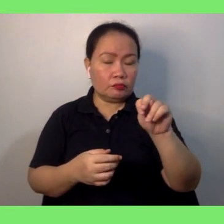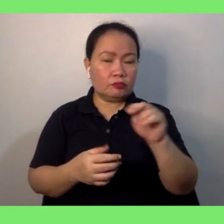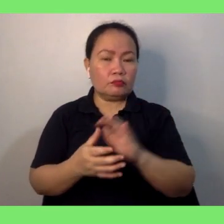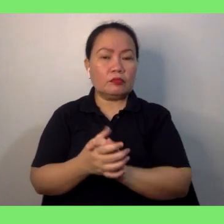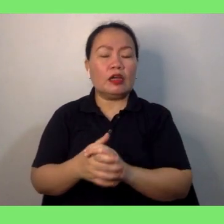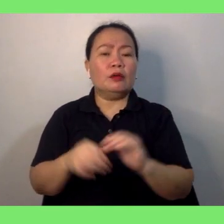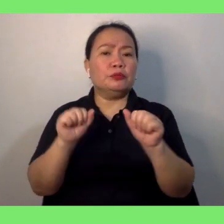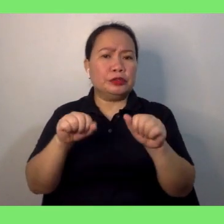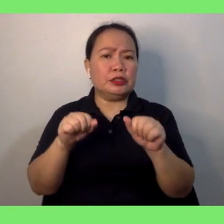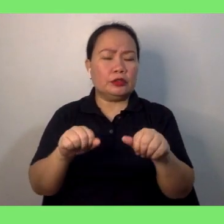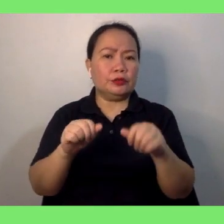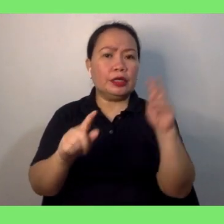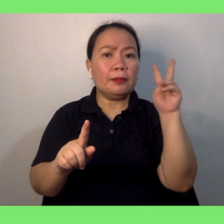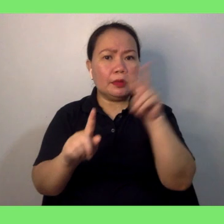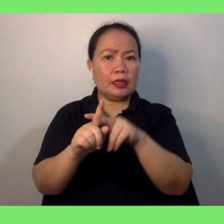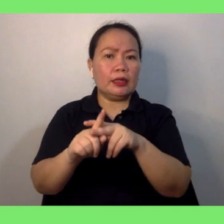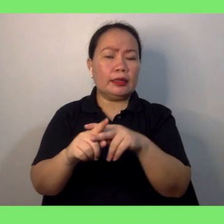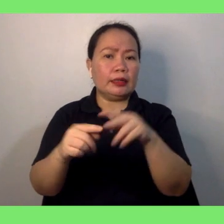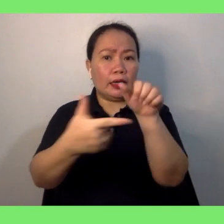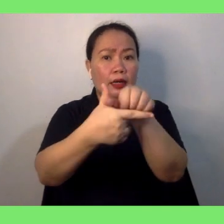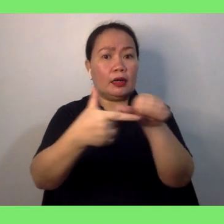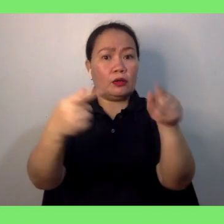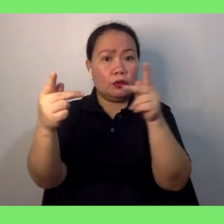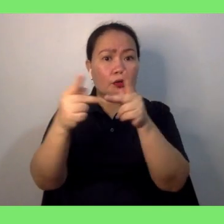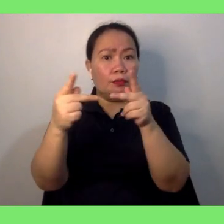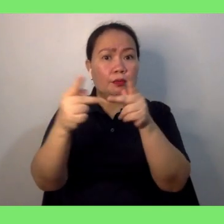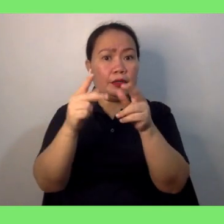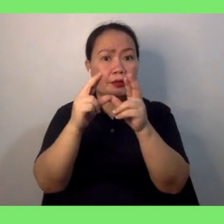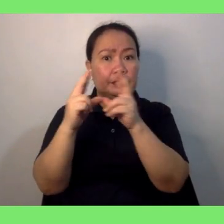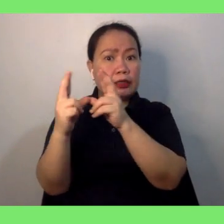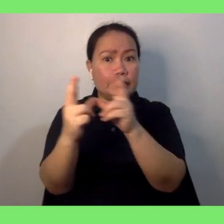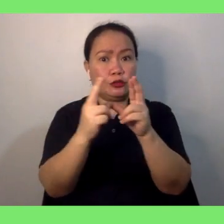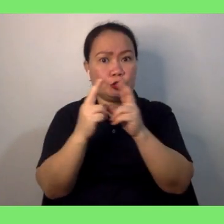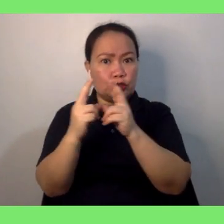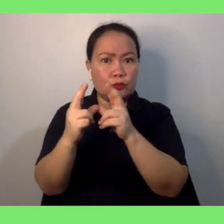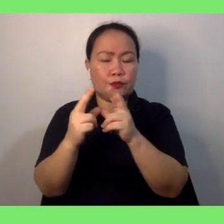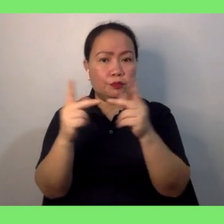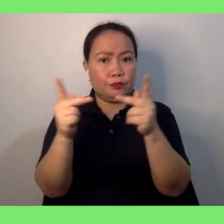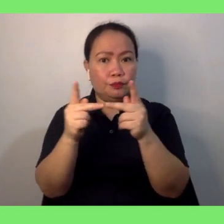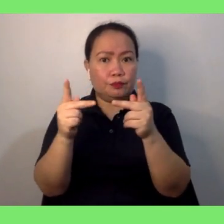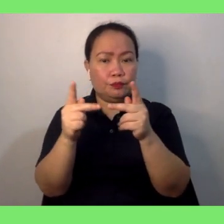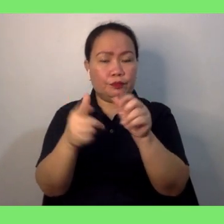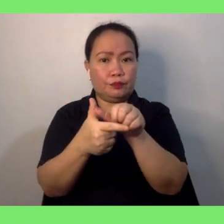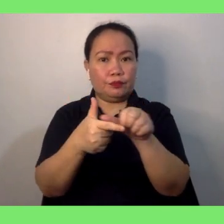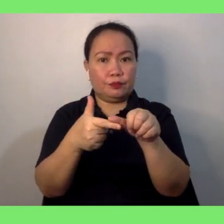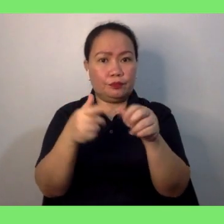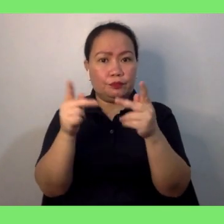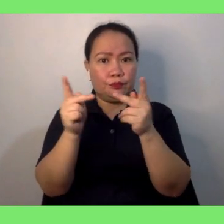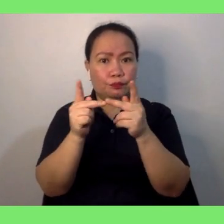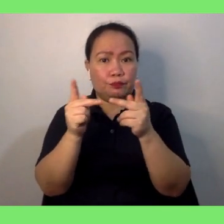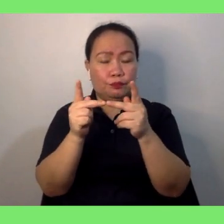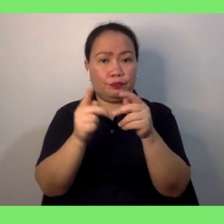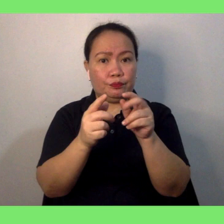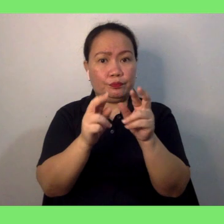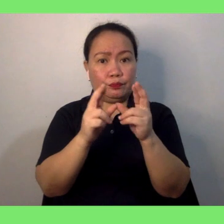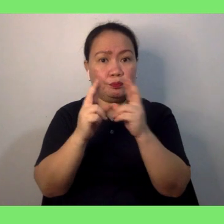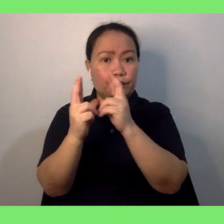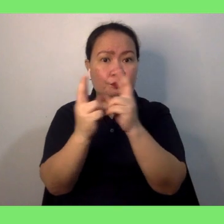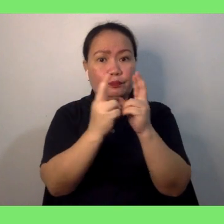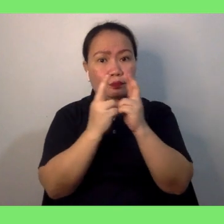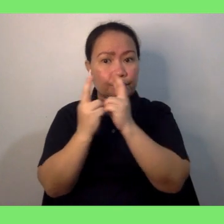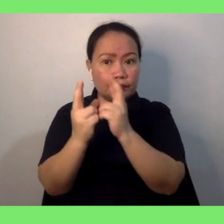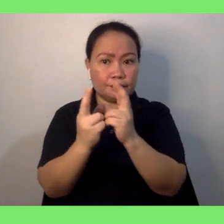and angle pair relationship. Okay? So, kung napanood nyo yung video ng angle pairs at angle pair relationship,